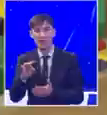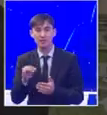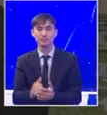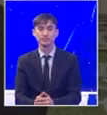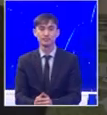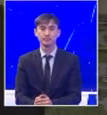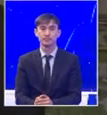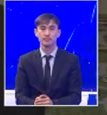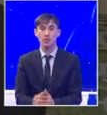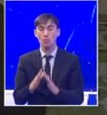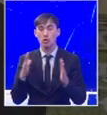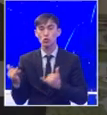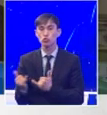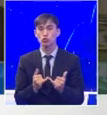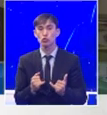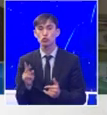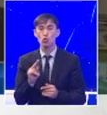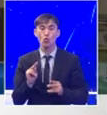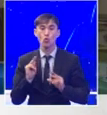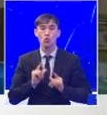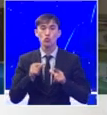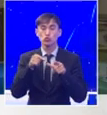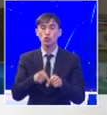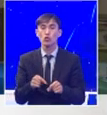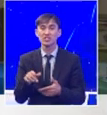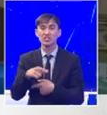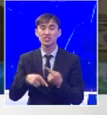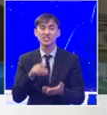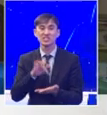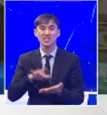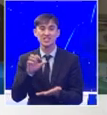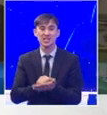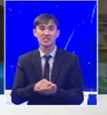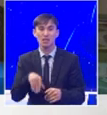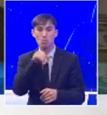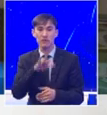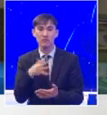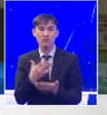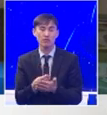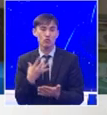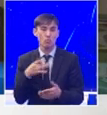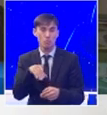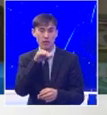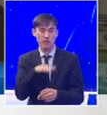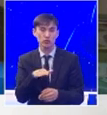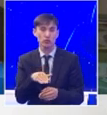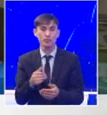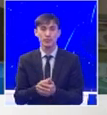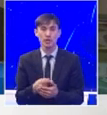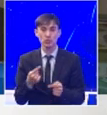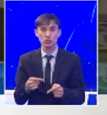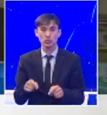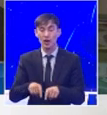развития. Большая заслуга в том, что я устроилась через центр занятости на эту профессию, на свою долгожданную. И тут я